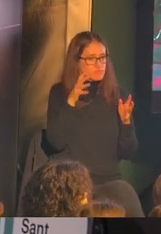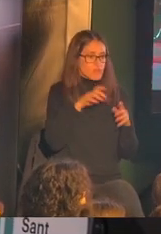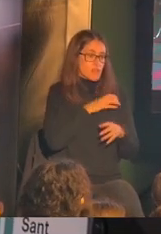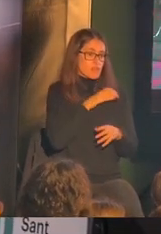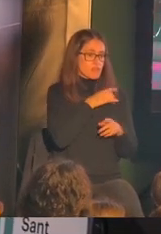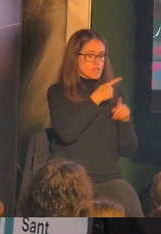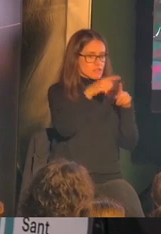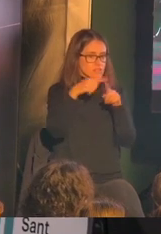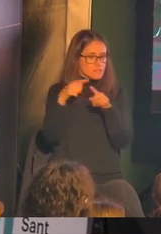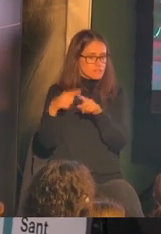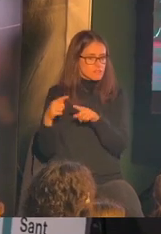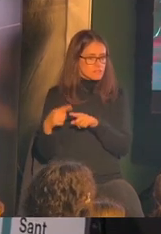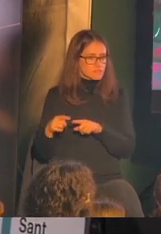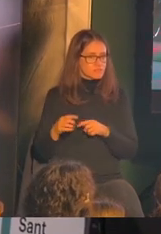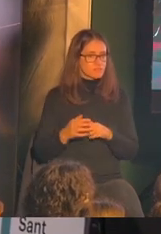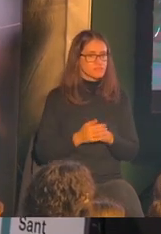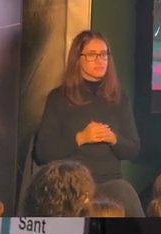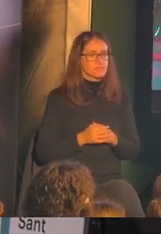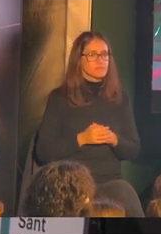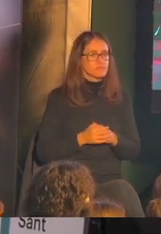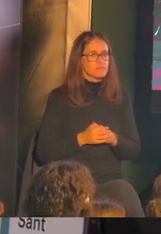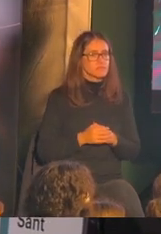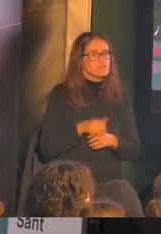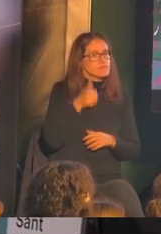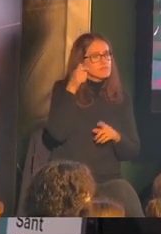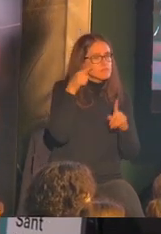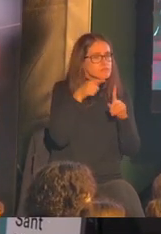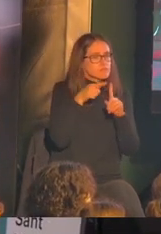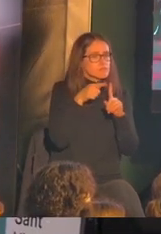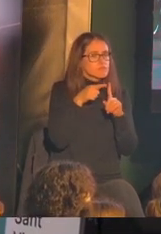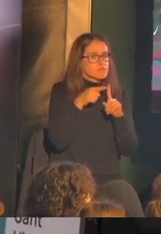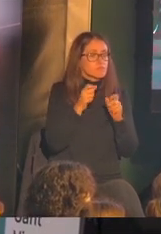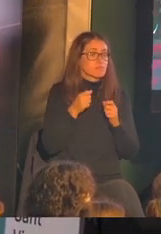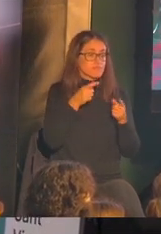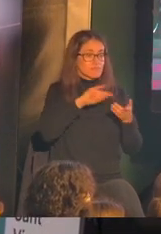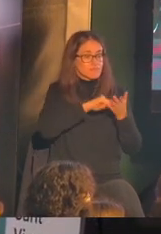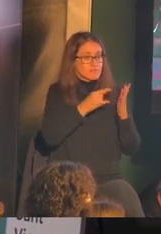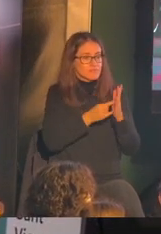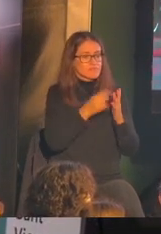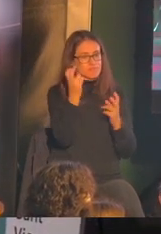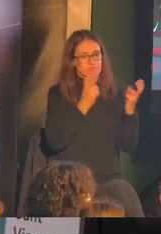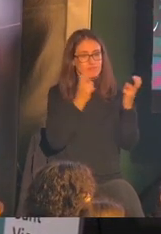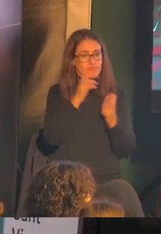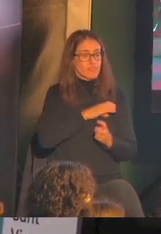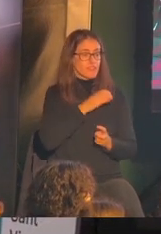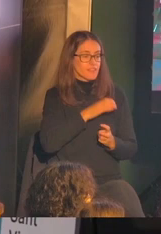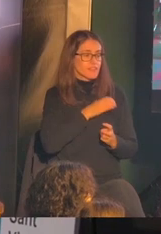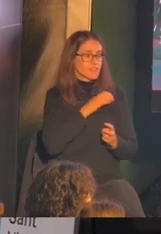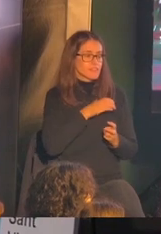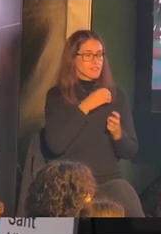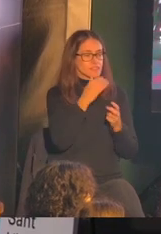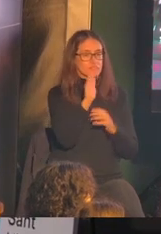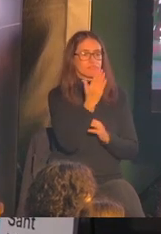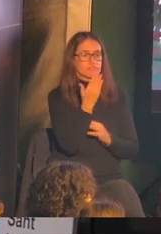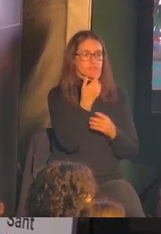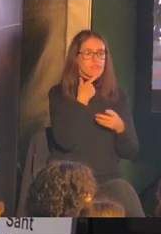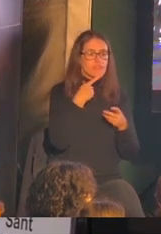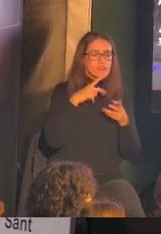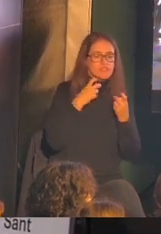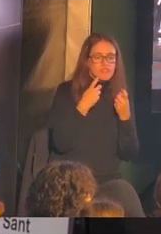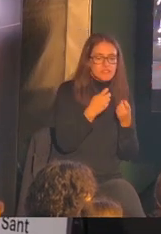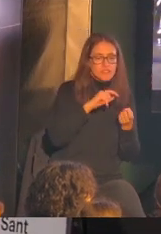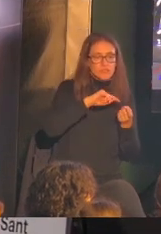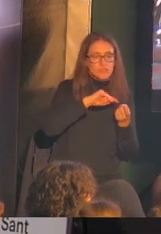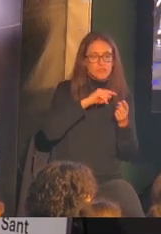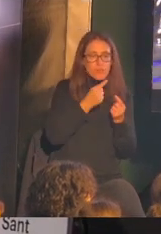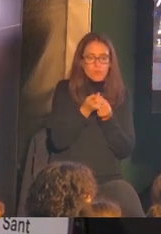clients, i sobretot, bueno, el que faig són solucions, no? Em venen els clients, necessito aquest producte i ja